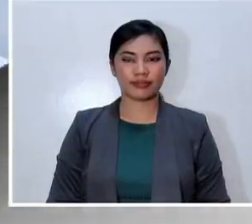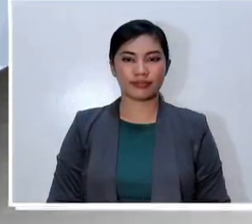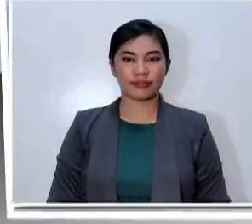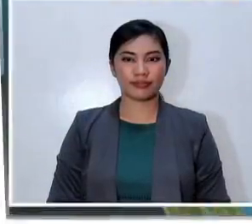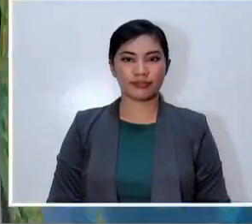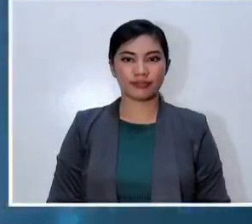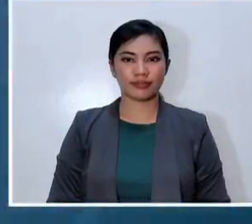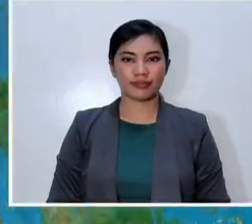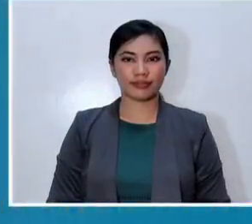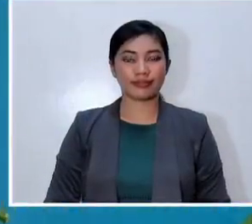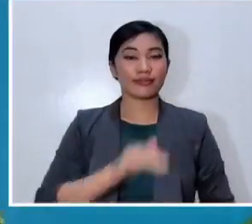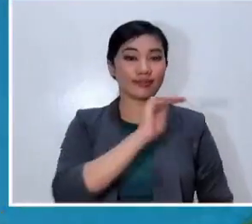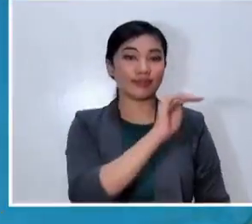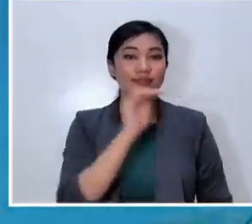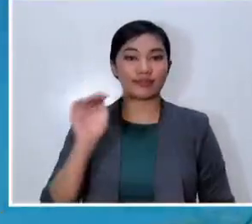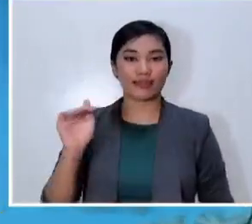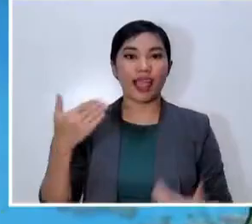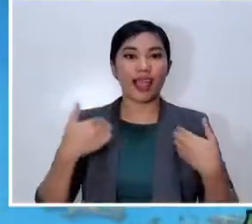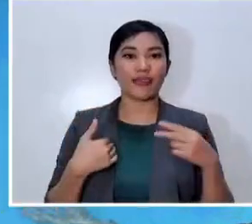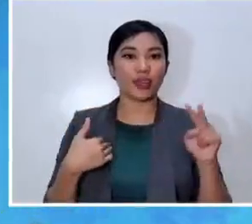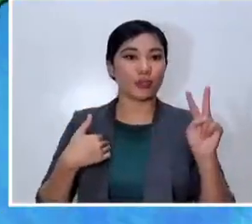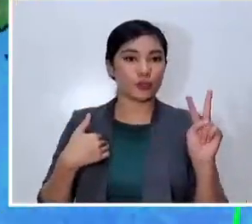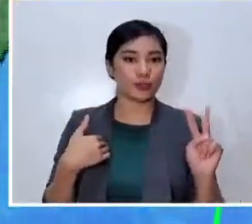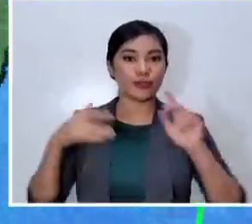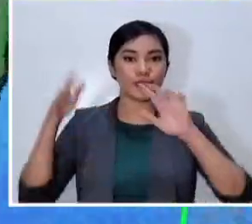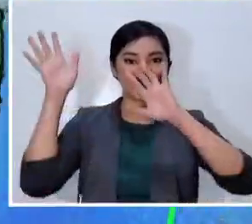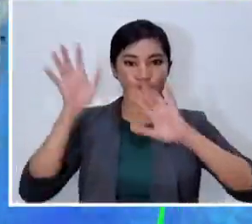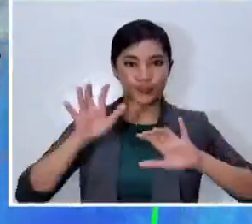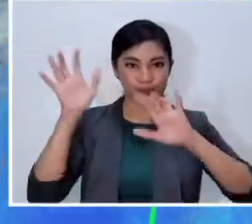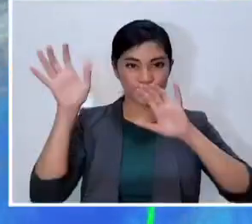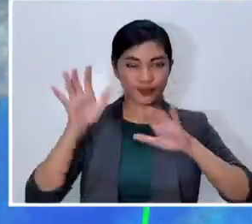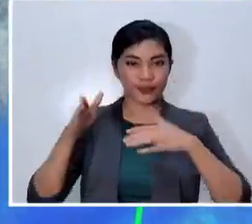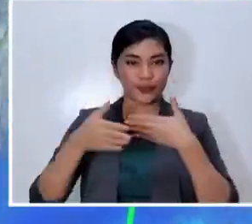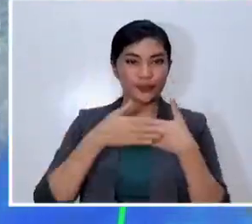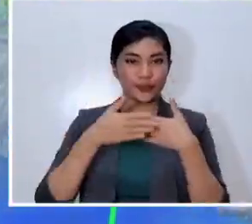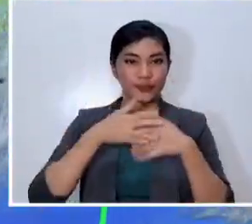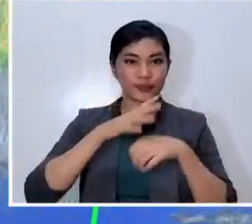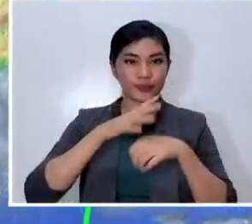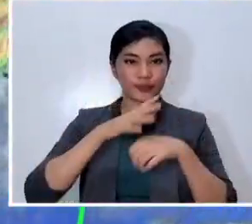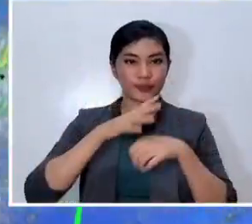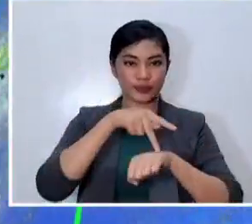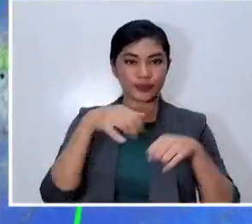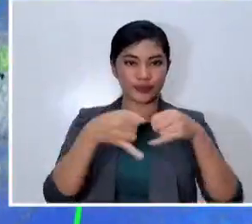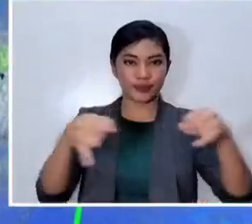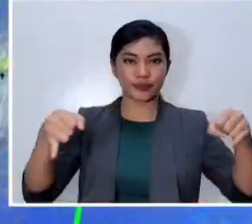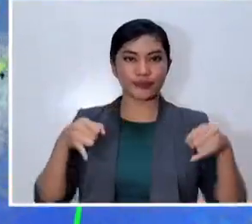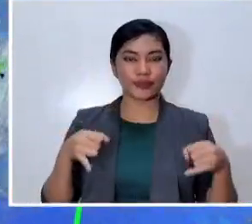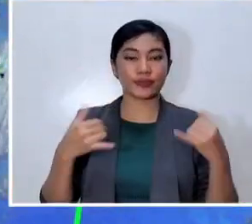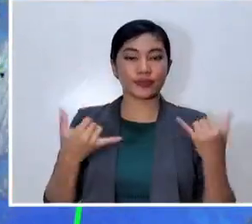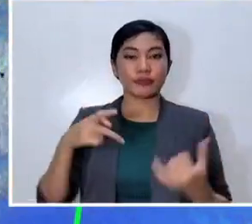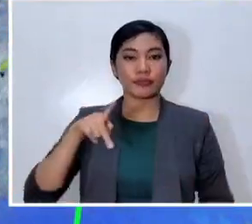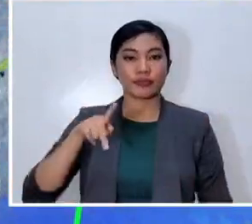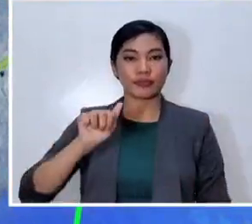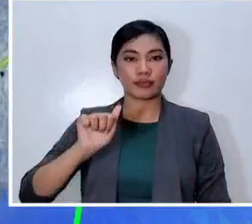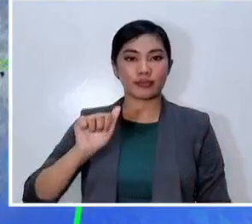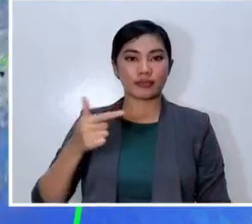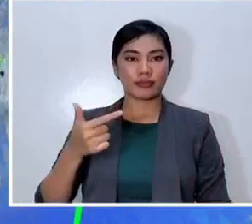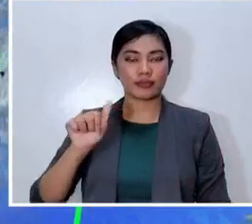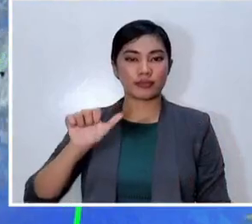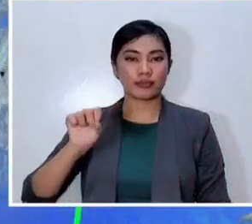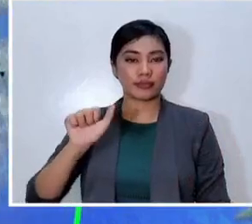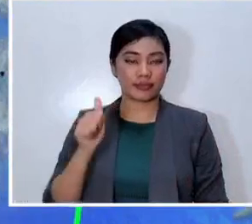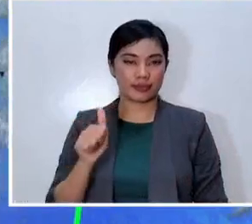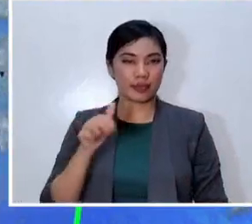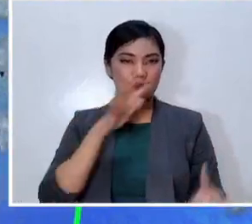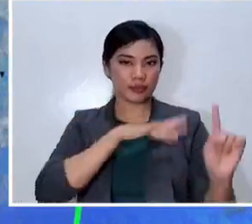Kapamilya, dalawang bagyo na nasa paligid ng Philippine Area of Responsibility ang binabantayan ng PAGASA. Una, ang Tropical Storm Mirinye na dating Bagyong